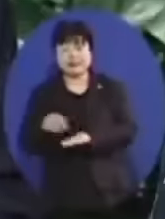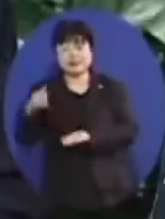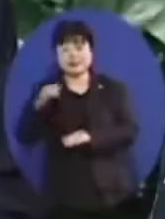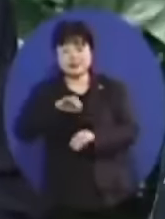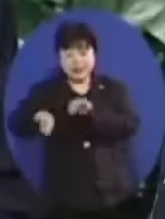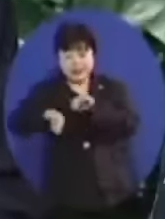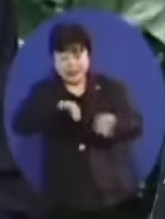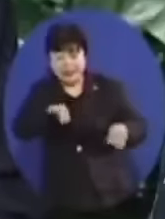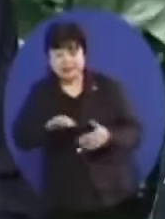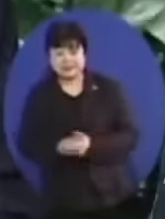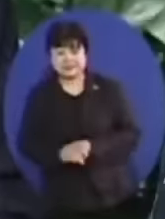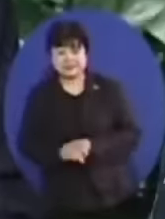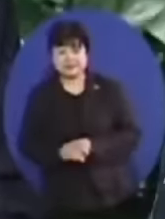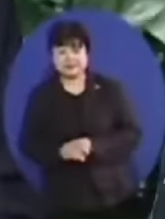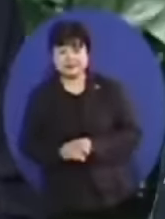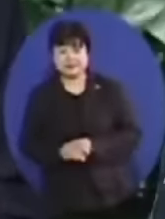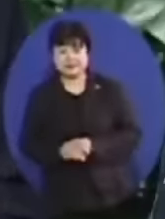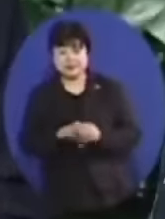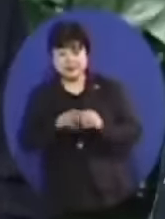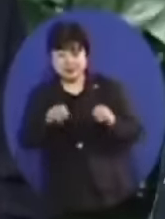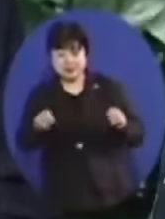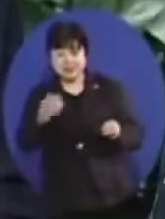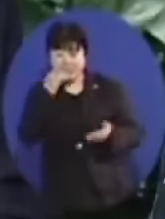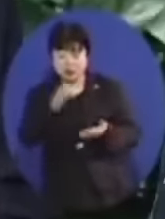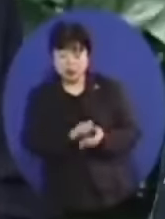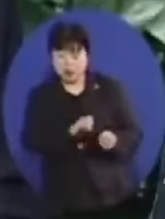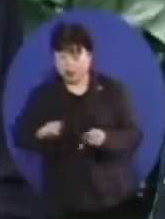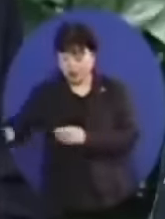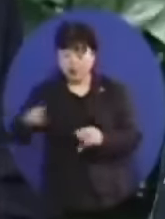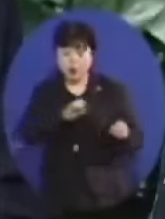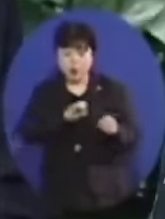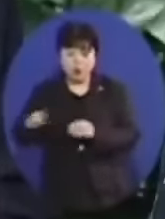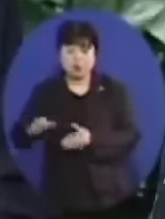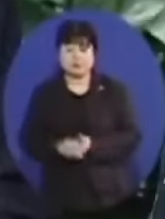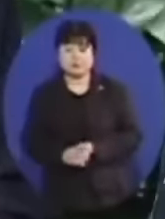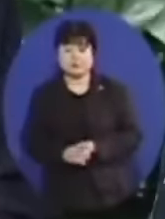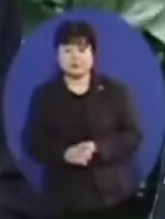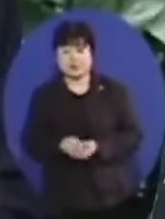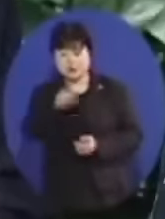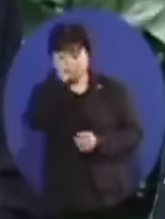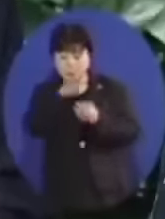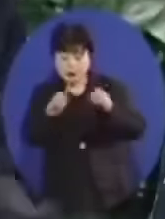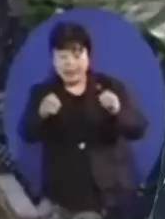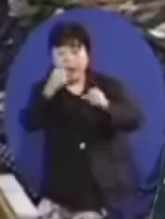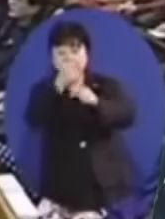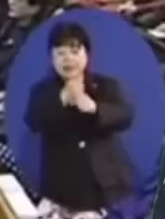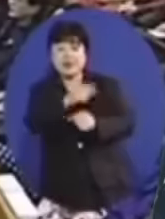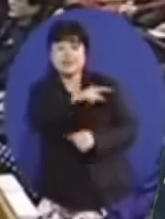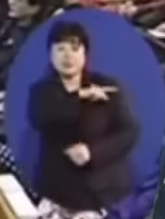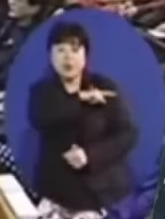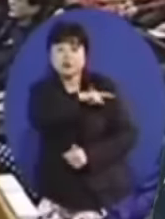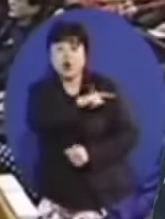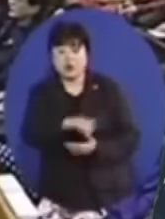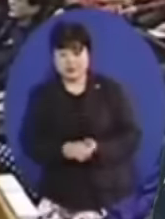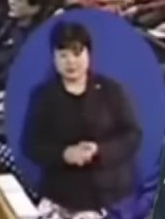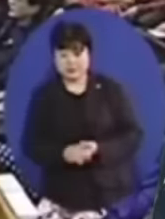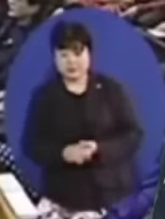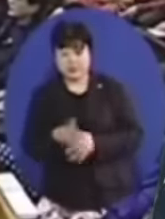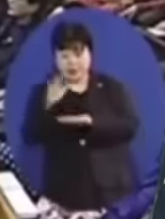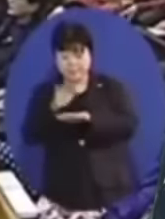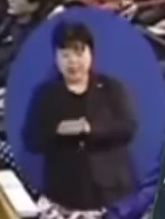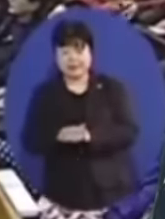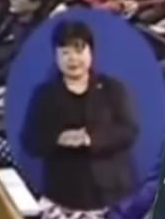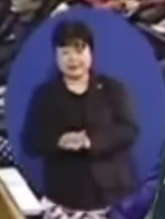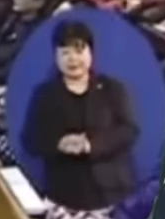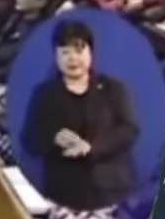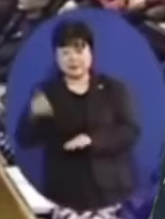눕혀서 흙덩이를 깨고 돌멩이를 제끼고 옥토를 만들어야 되는 것입니다. 밭을 갈아 엎지